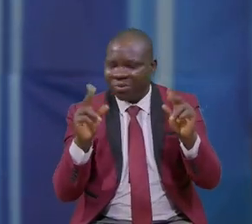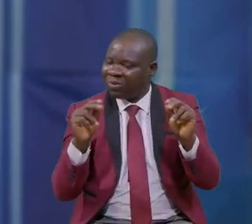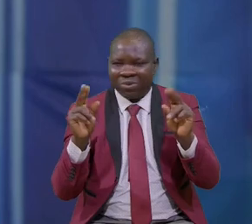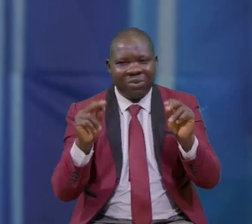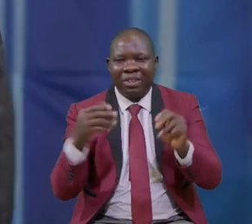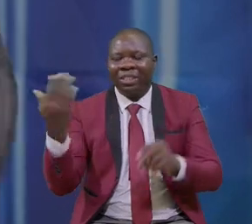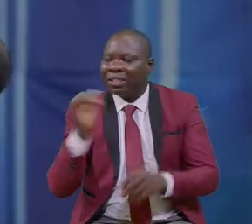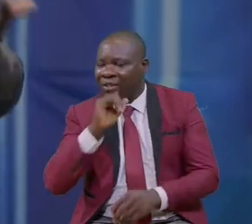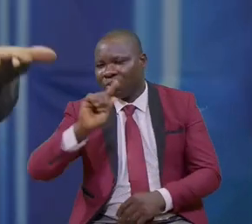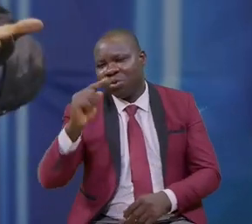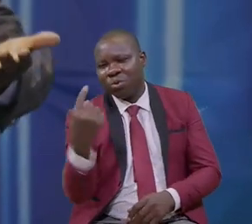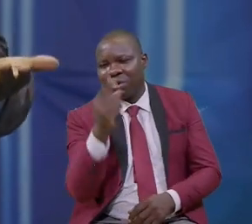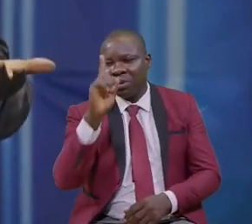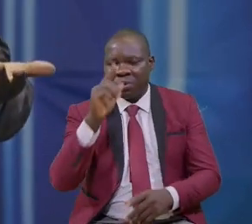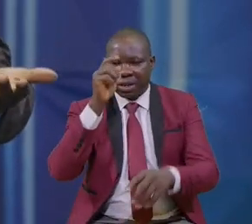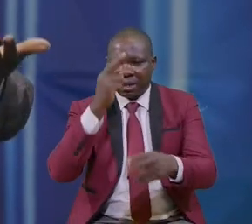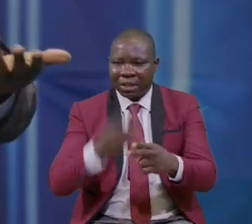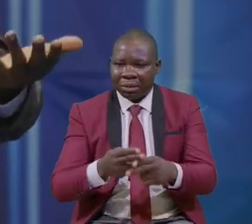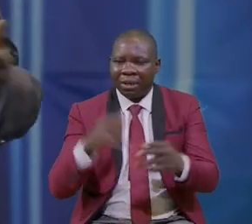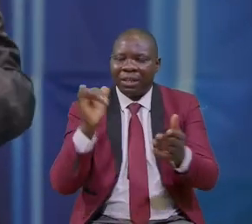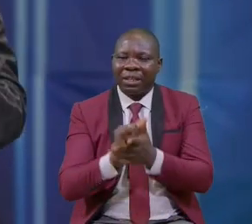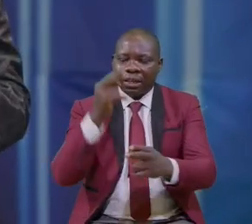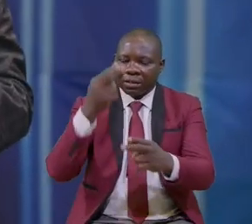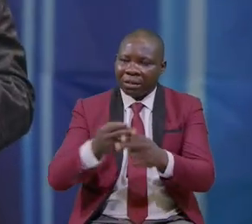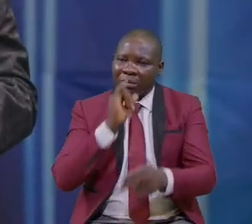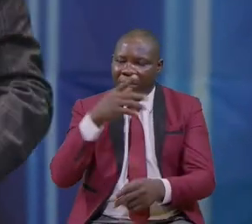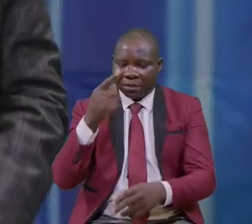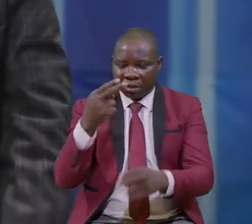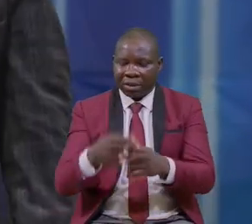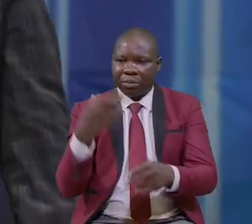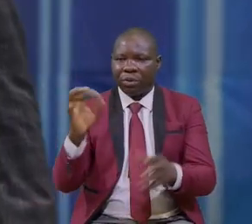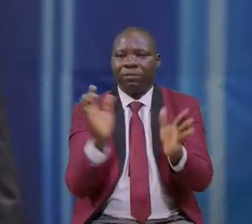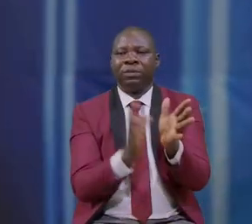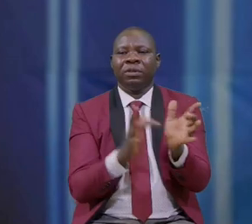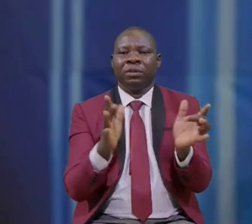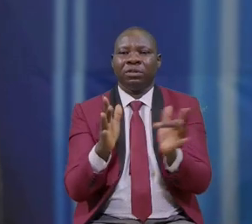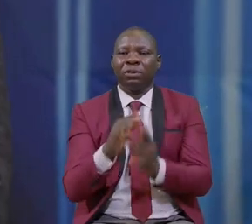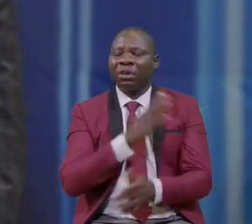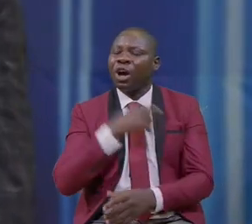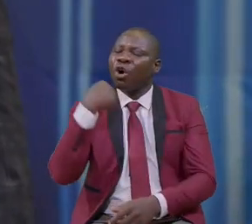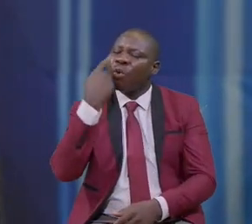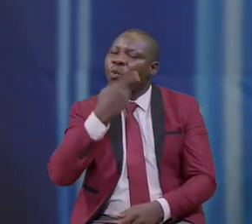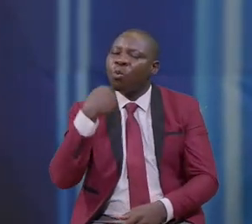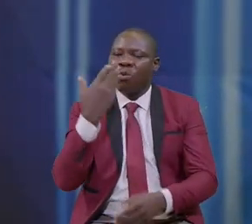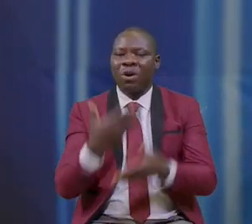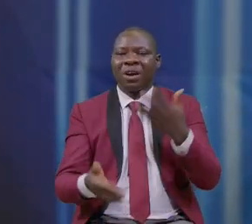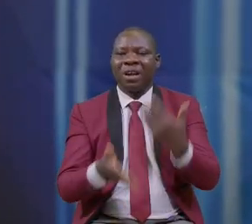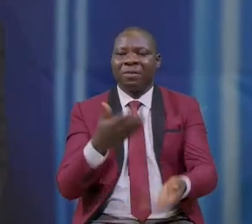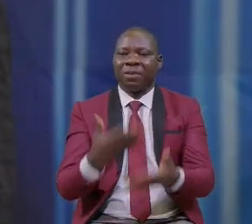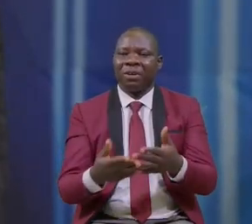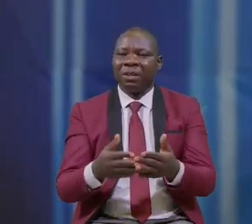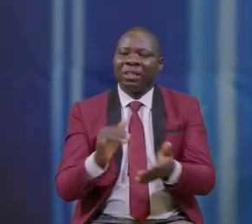Il y a un seul nom. Ce nom, c'est le nom de Jésus. Afin que quiconque, c'est